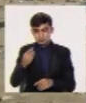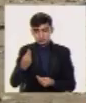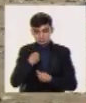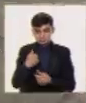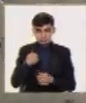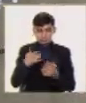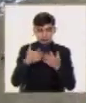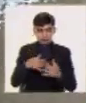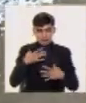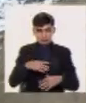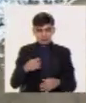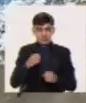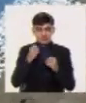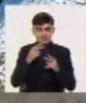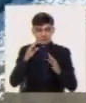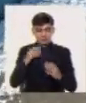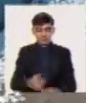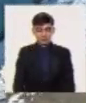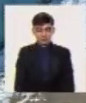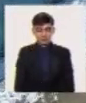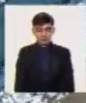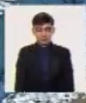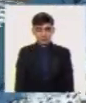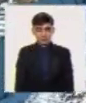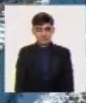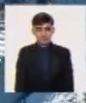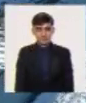жоқ дейді тұрғындар. Айгер Мердәулет, Ринат Әбілхайыров, Информбюро, Алматы.